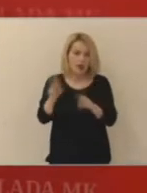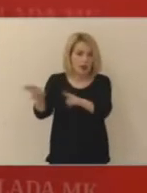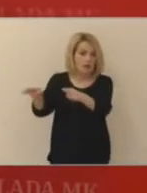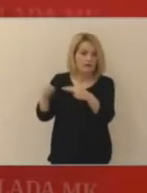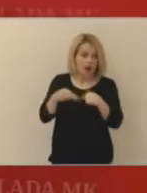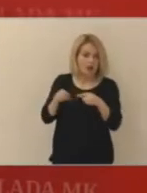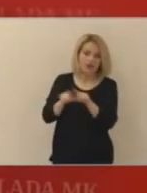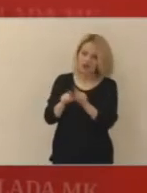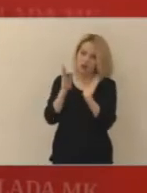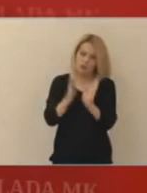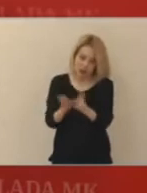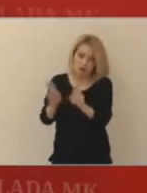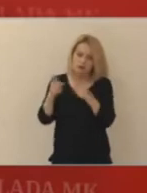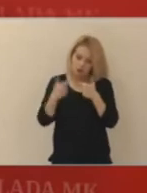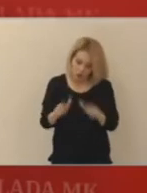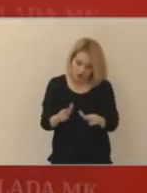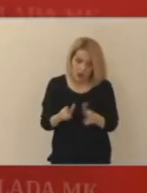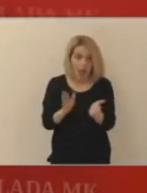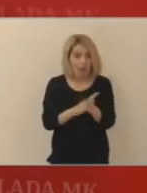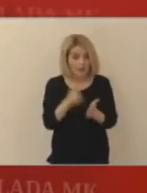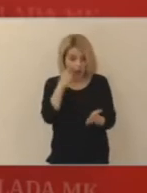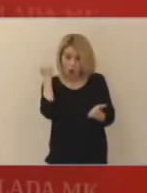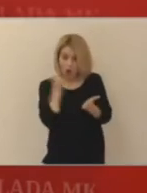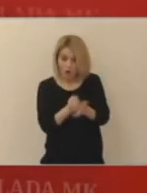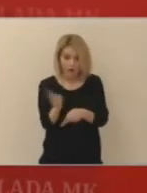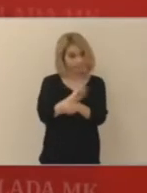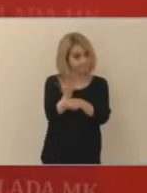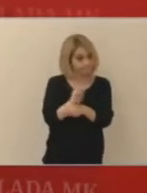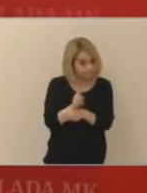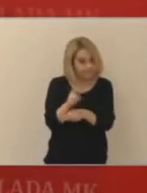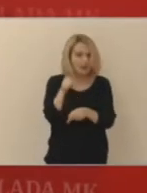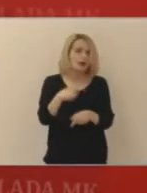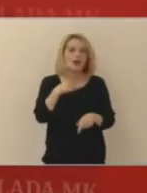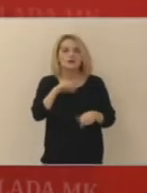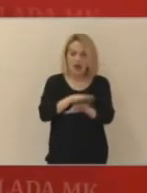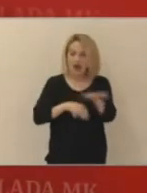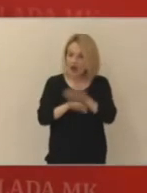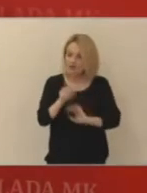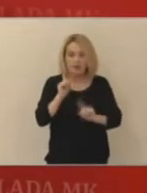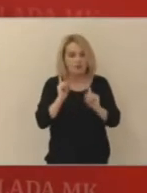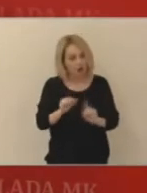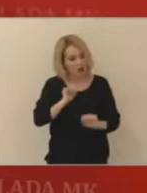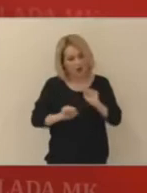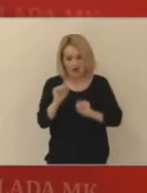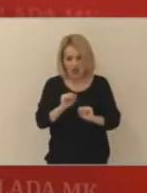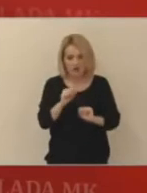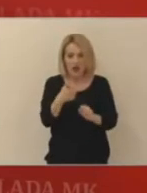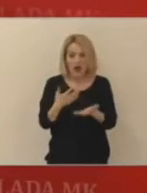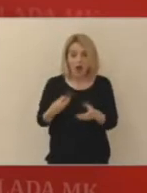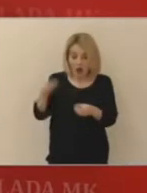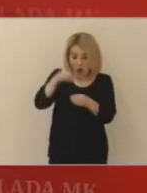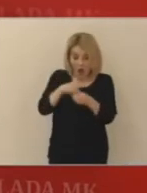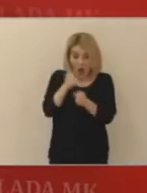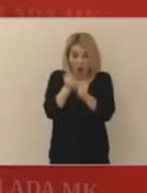враќање дома, но доколку се утврди дека се злоупотребило, тогаш ќе следат соодветни санкции. Доколку има потреба да се возат во